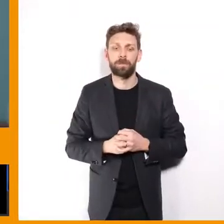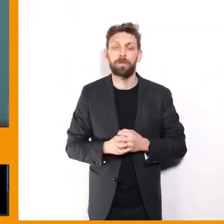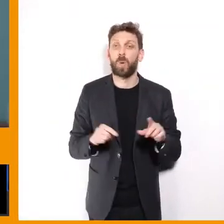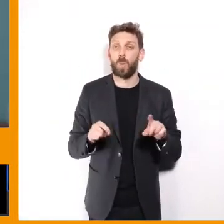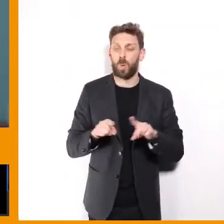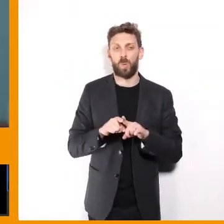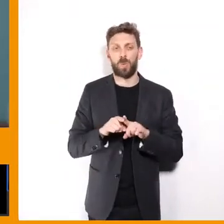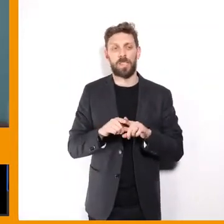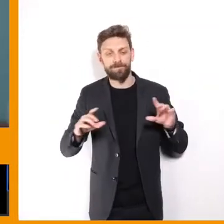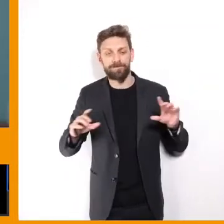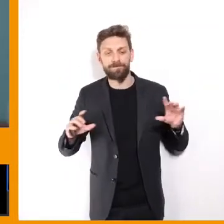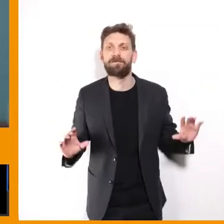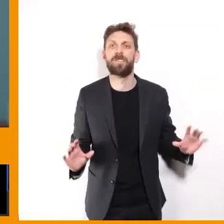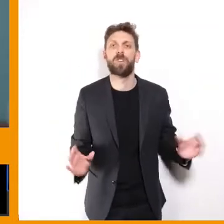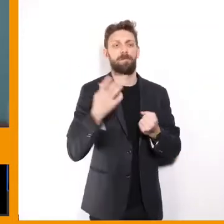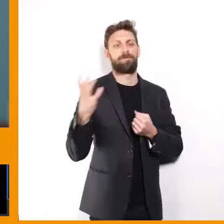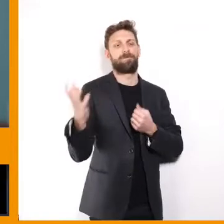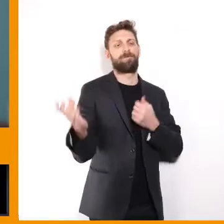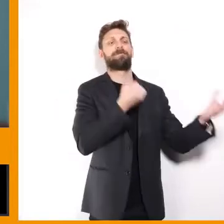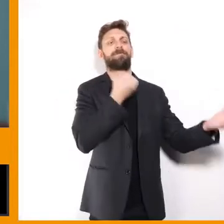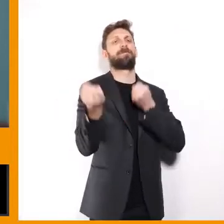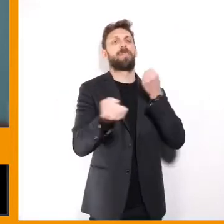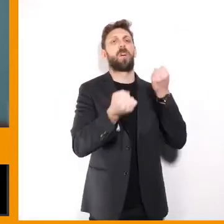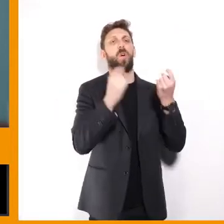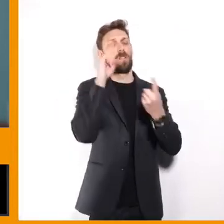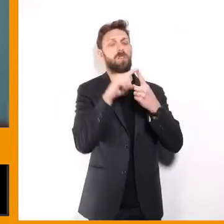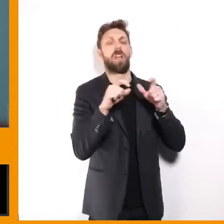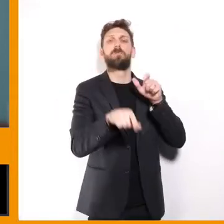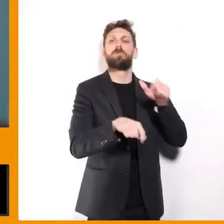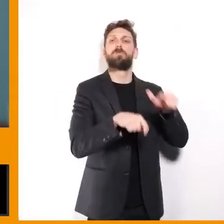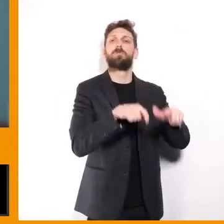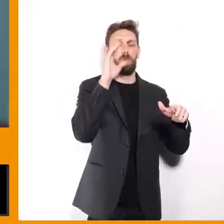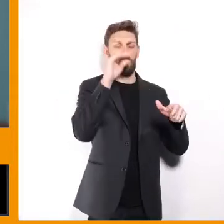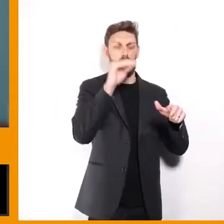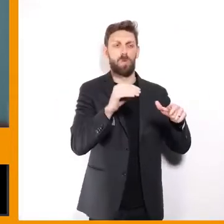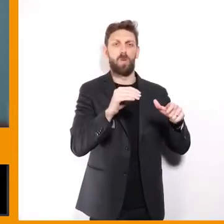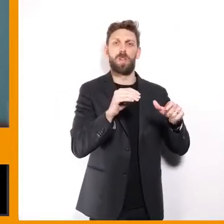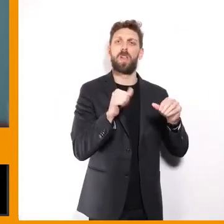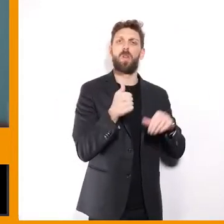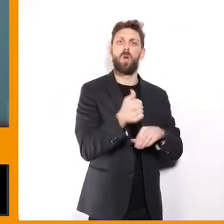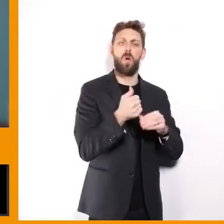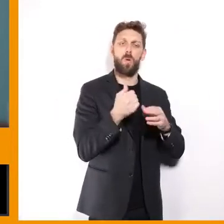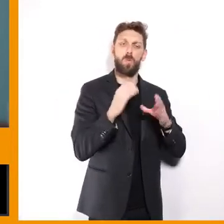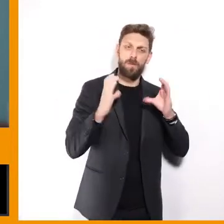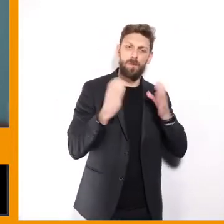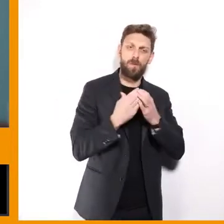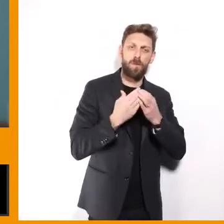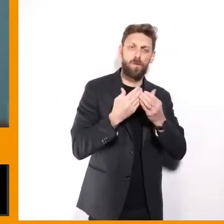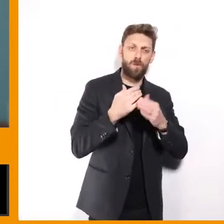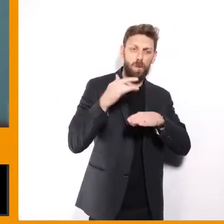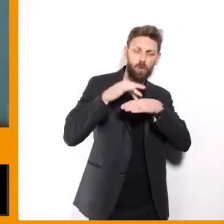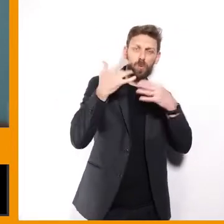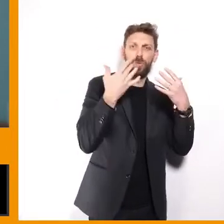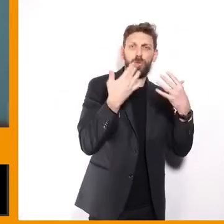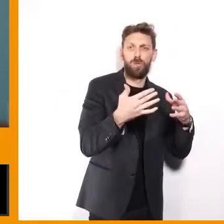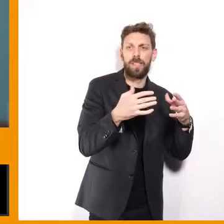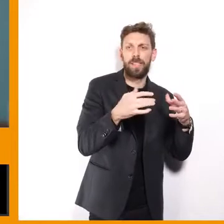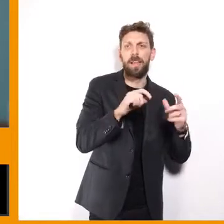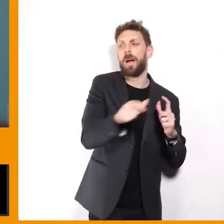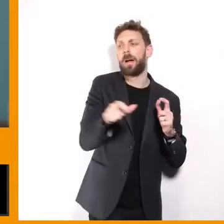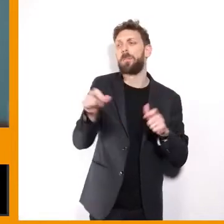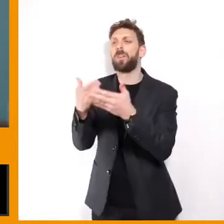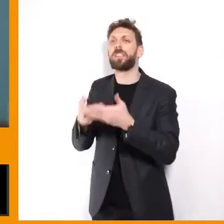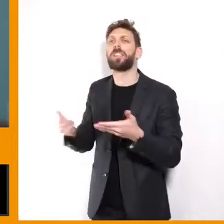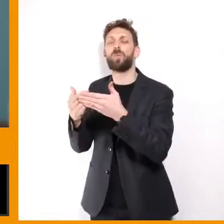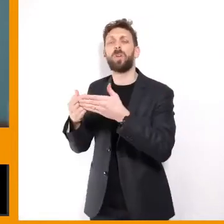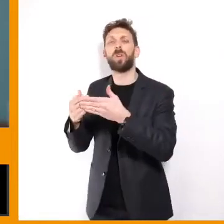besoin pour avoir des personnels formés, pour s'occuper de nos compatriotes en situation de handicap. Oui, je veux